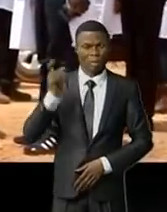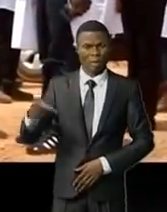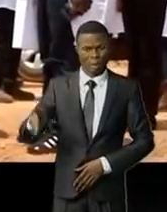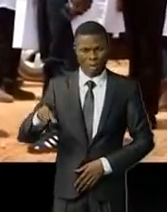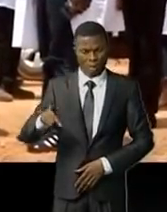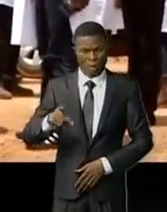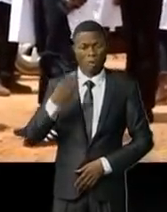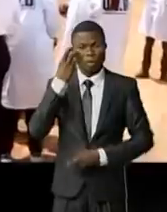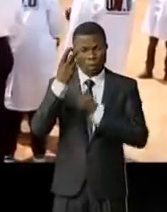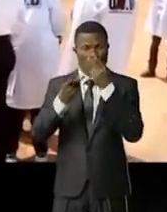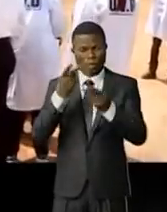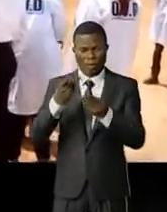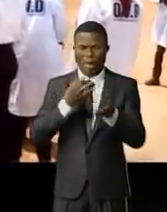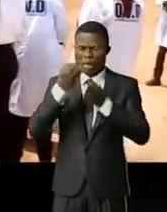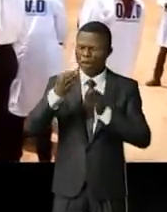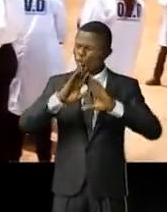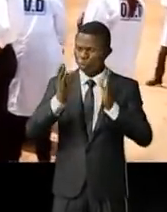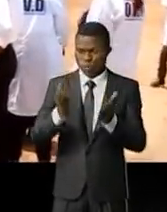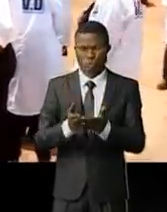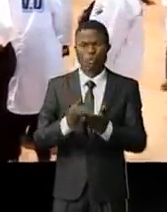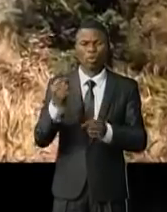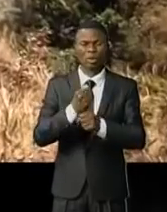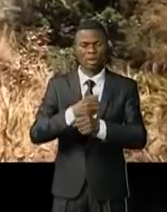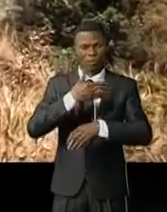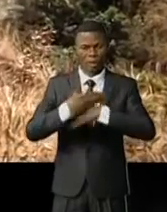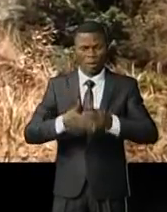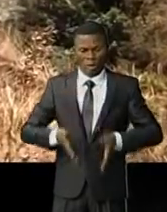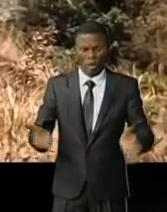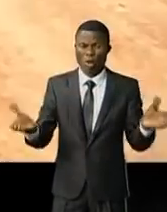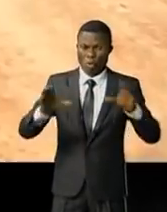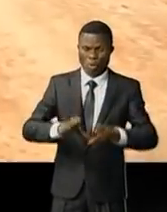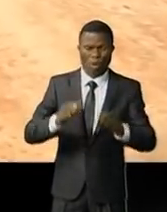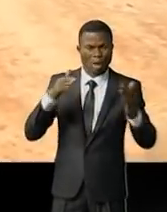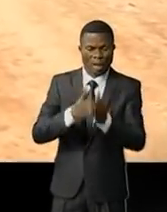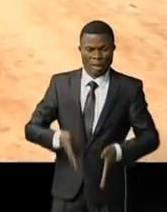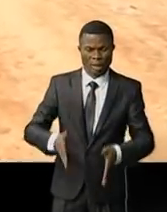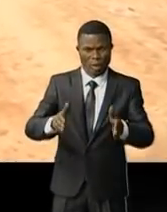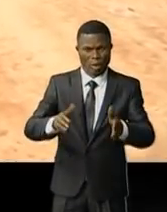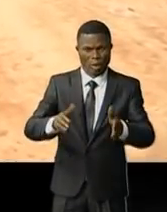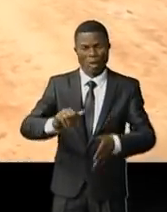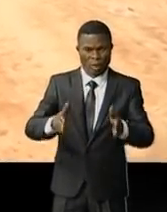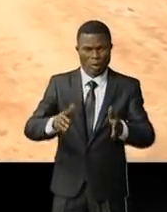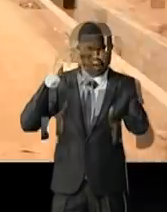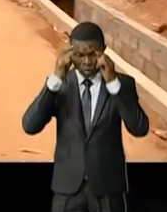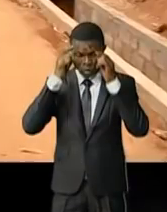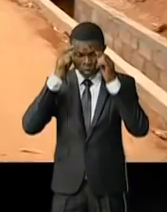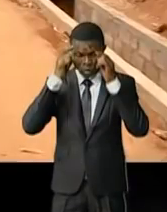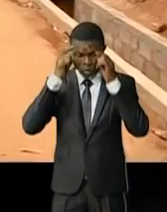Aïdé Zitéper a donné toutes les explications possibles. Les érosions menacent cette route et certaines dispositions ont